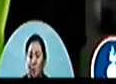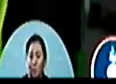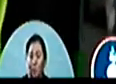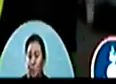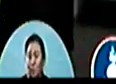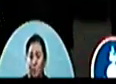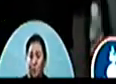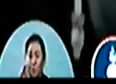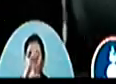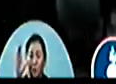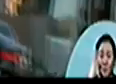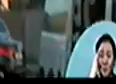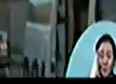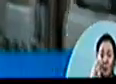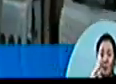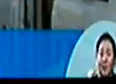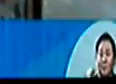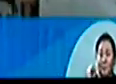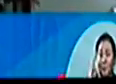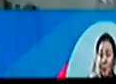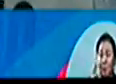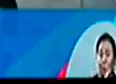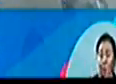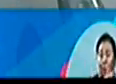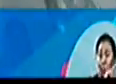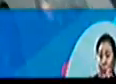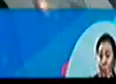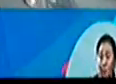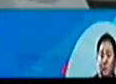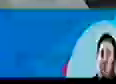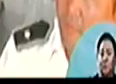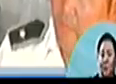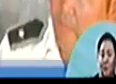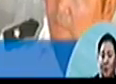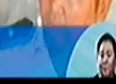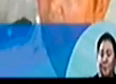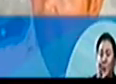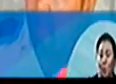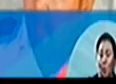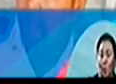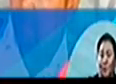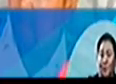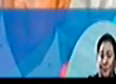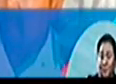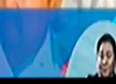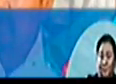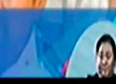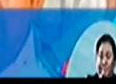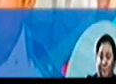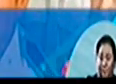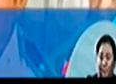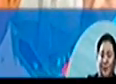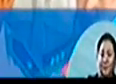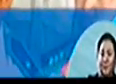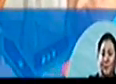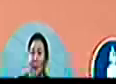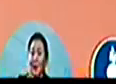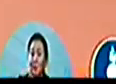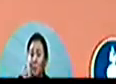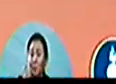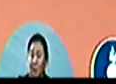болох чиглэлээр өөрчлөлт. Хууль сэхүүлэх ажиллагааг тусгай хуулиар зохицуулах. Хууль сэхүүлэгчдийн нийгэм эдийн засгийн баталгааг